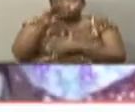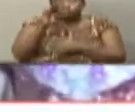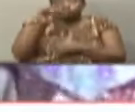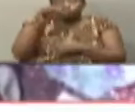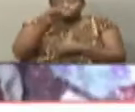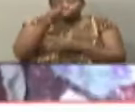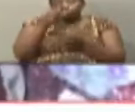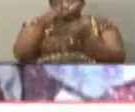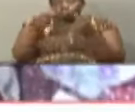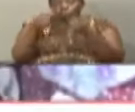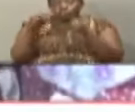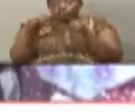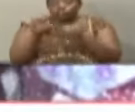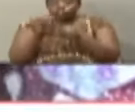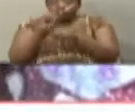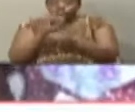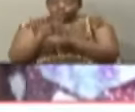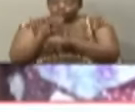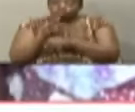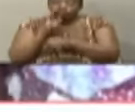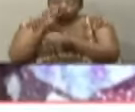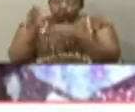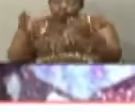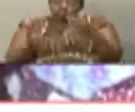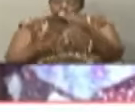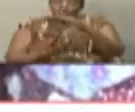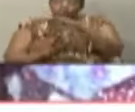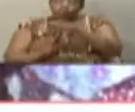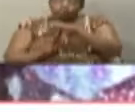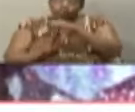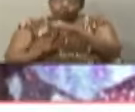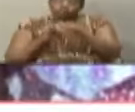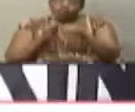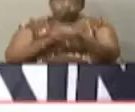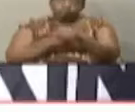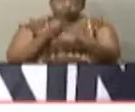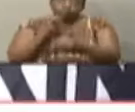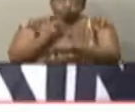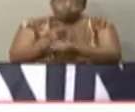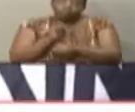wabula n'abakubiriza okubeerako bwe bakoma naddala nga bakola emirimu.